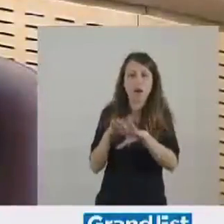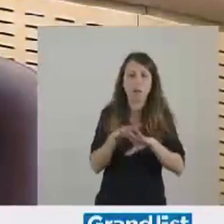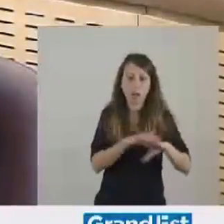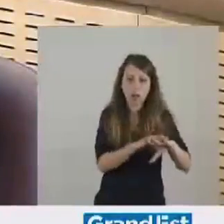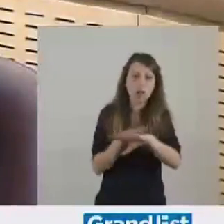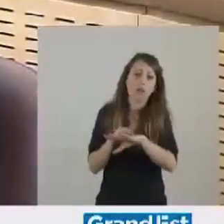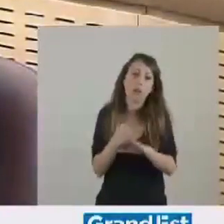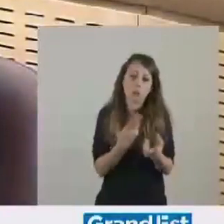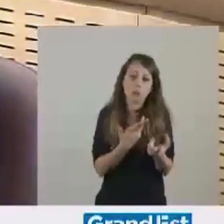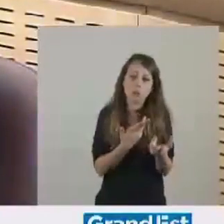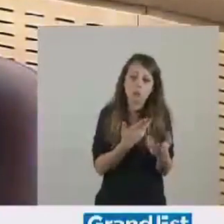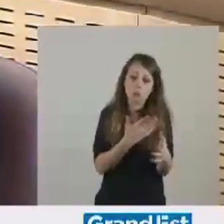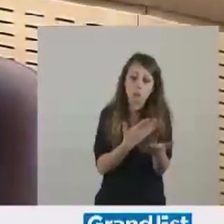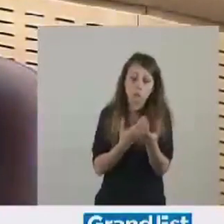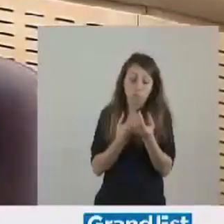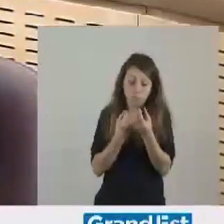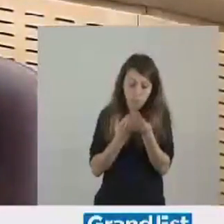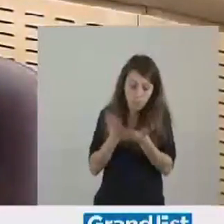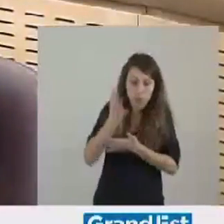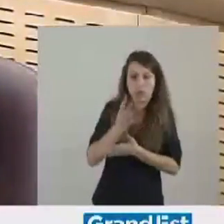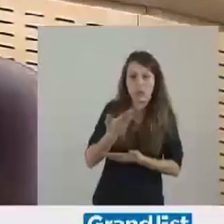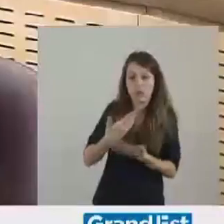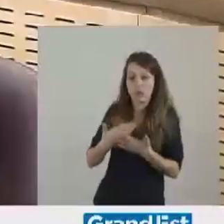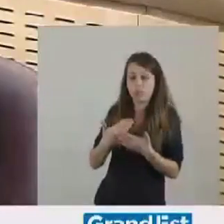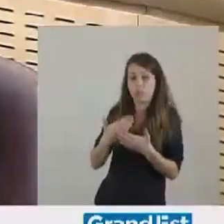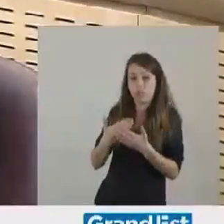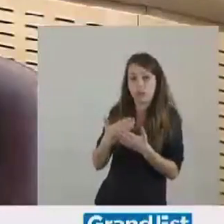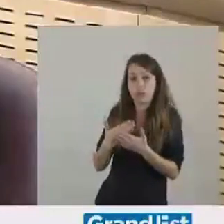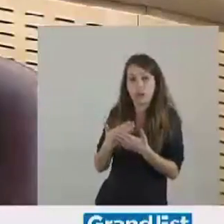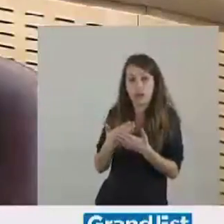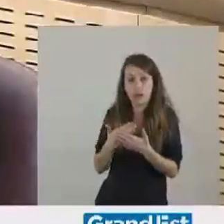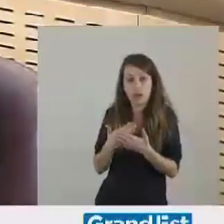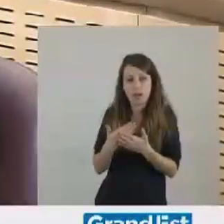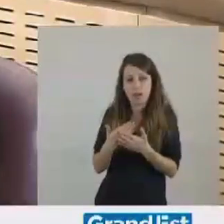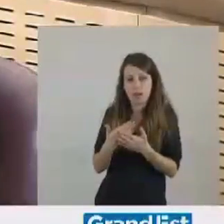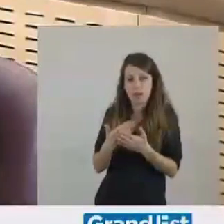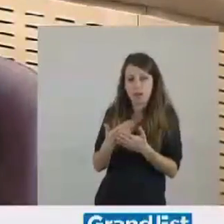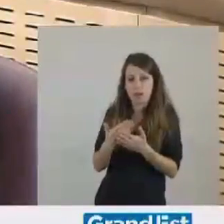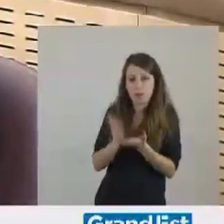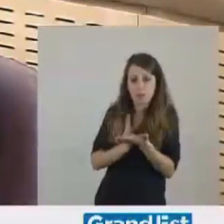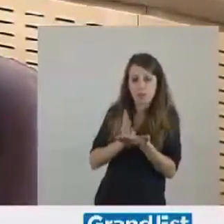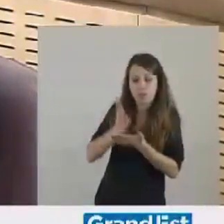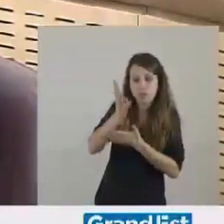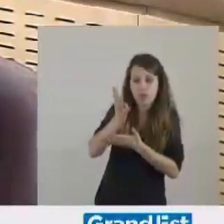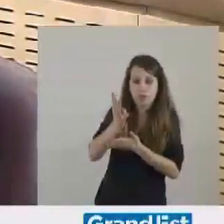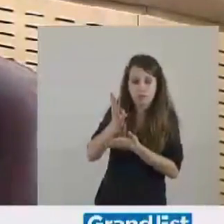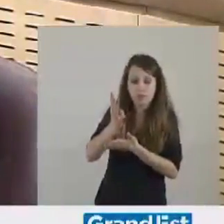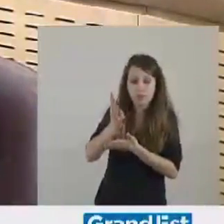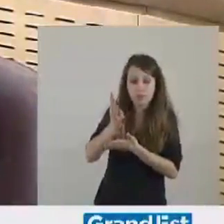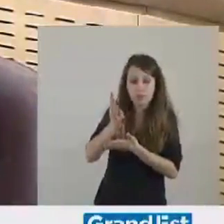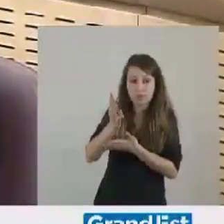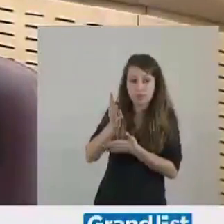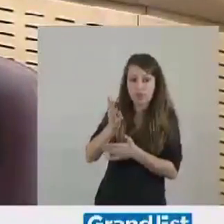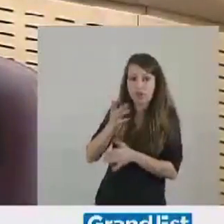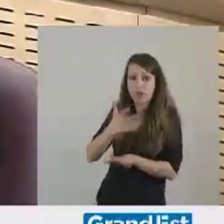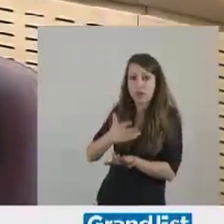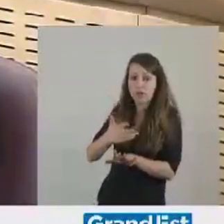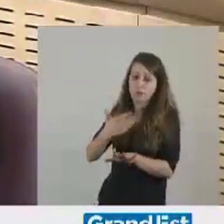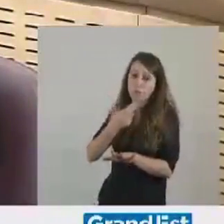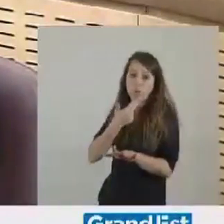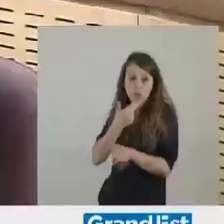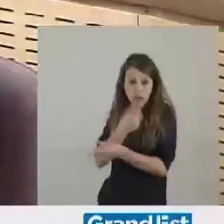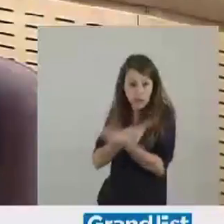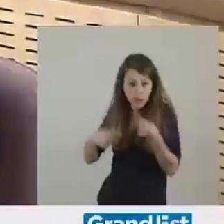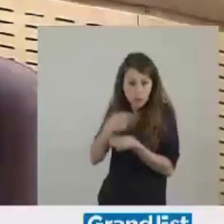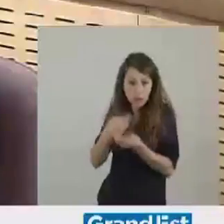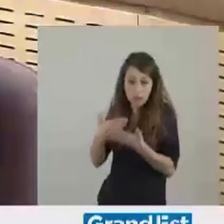celui de Eau et Territoire. C'est un projet porté avec aussi des financeurs tels que l'Agence de l'eau. Et ça concerne